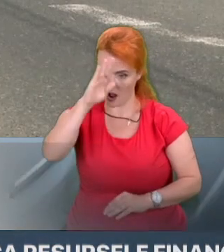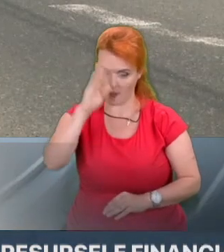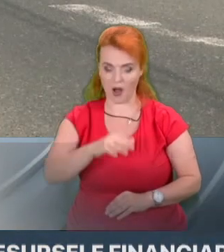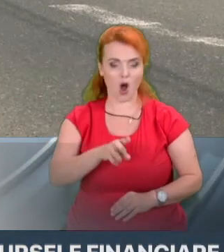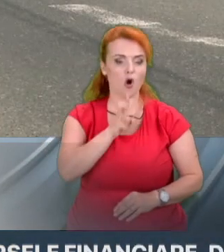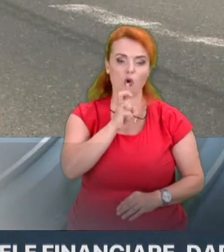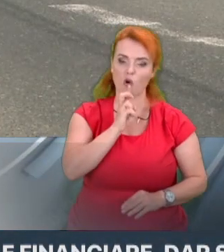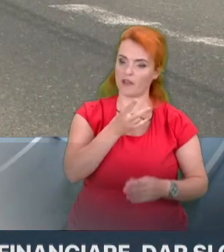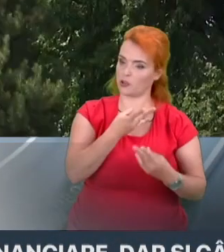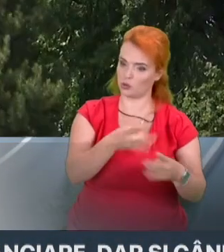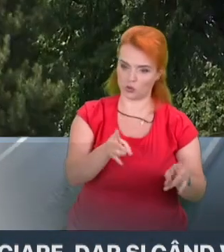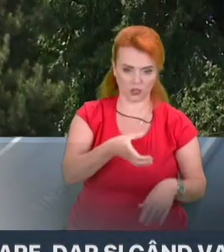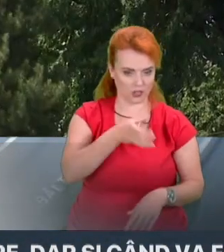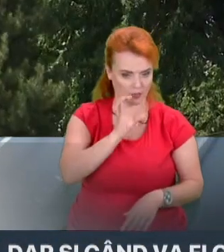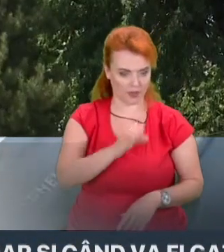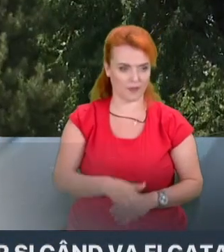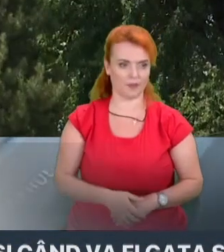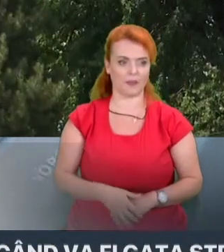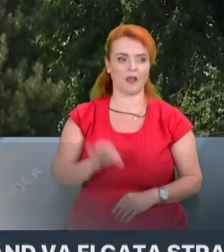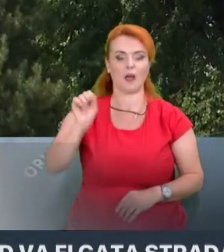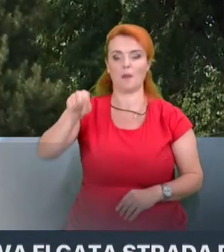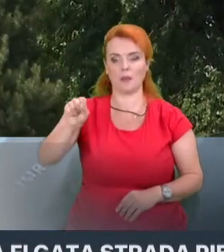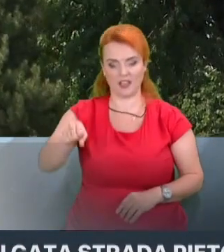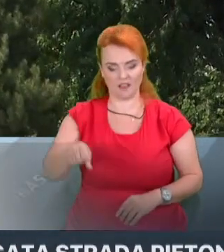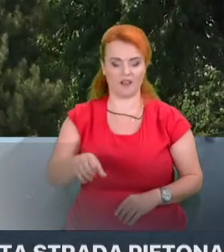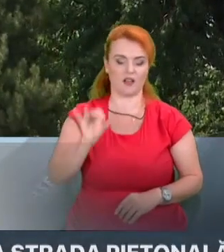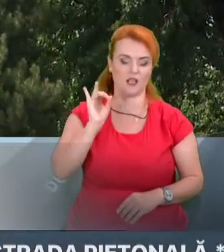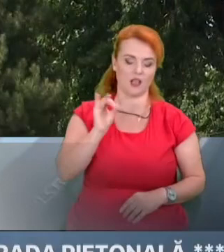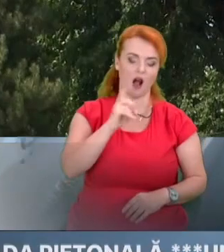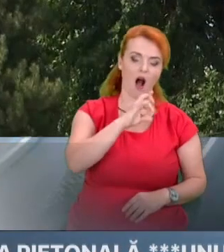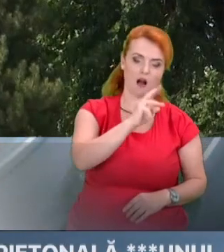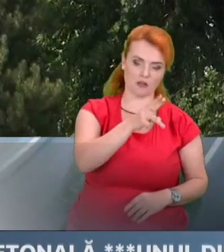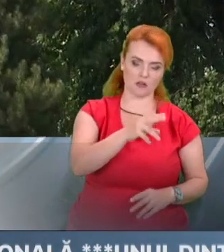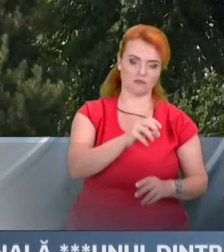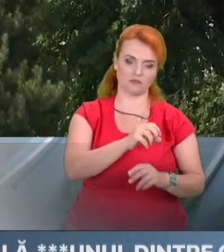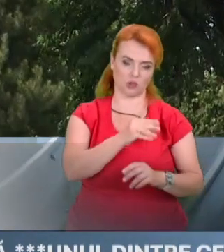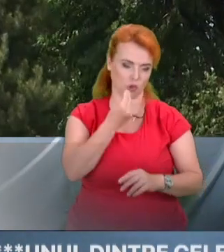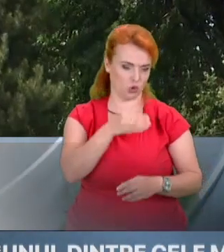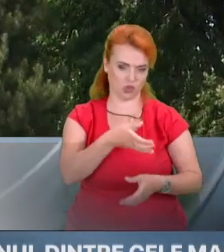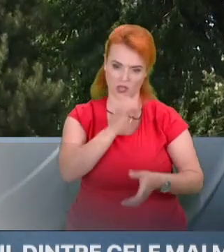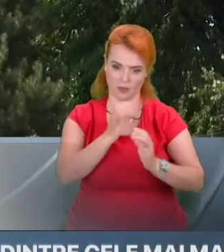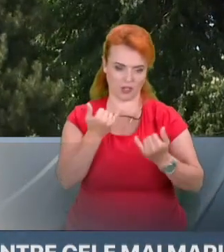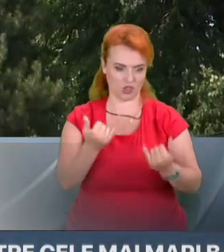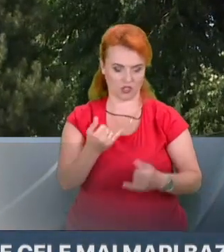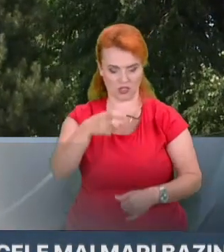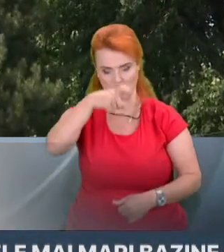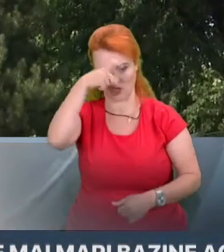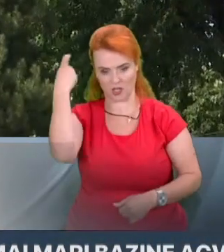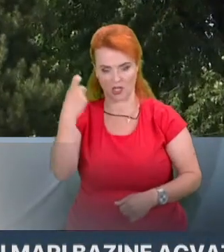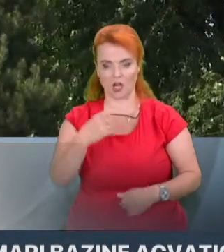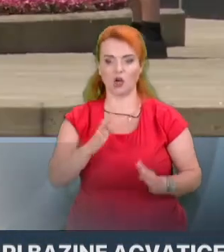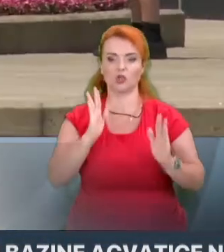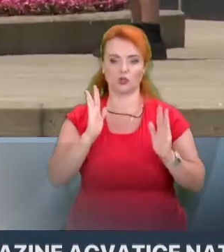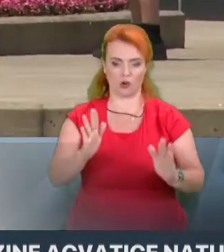deshidratează, berea deshidratează și băuturile alcoolice la fel, apa. Apa se consumă în raport de 30